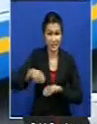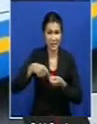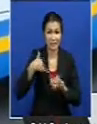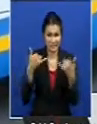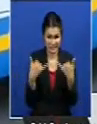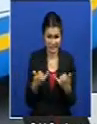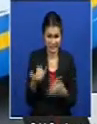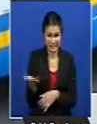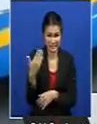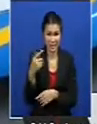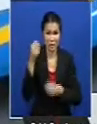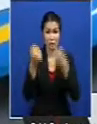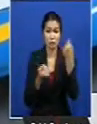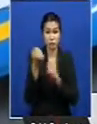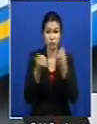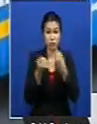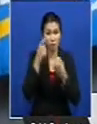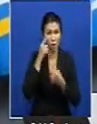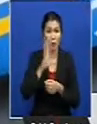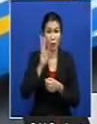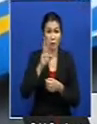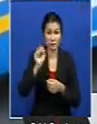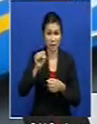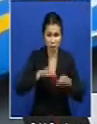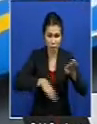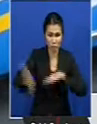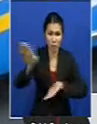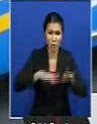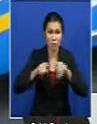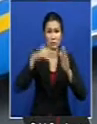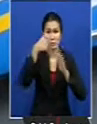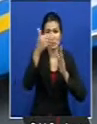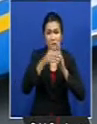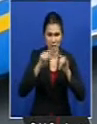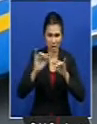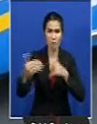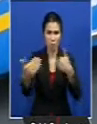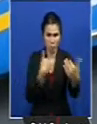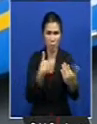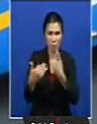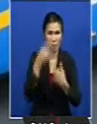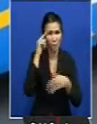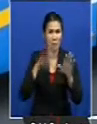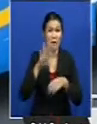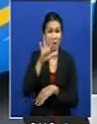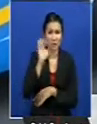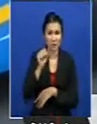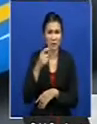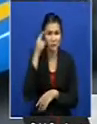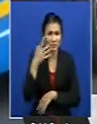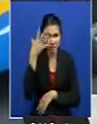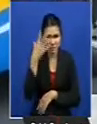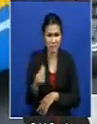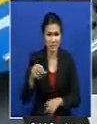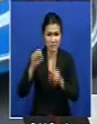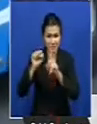ล่าสุดนั้นรถยนต์ที่เดินทางออกไปจำนวน 600,000 คันไปตามภาคเหนือและภาคอีสานกลับเข้ามาแล้วกว่า 500,000 คันครับยังเหลือรถยนต์อีกประมา